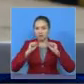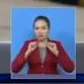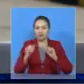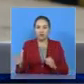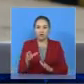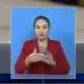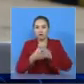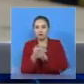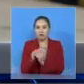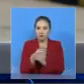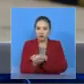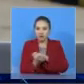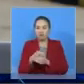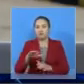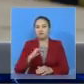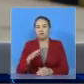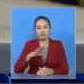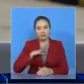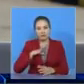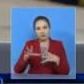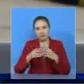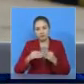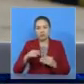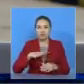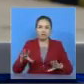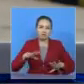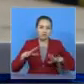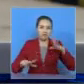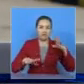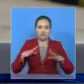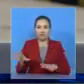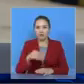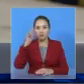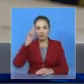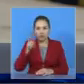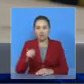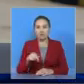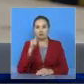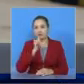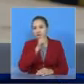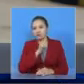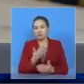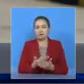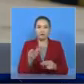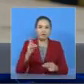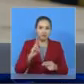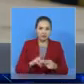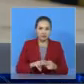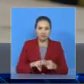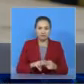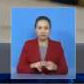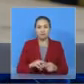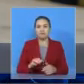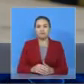күресіп, бір сборда болдық бәріміз бірге, дайындалдық та. Бәріміз білеміз қарсыларымызды. Сондықтан ол жерде